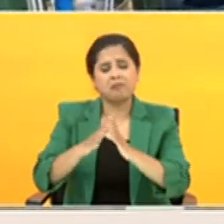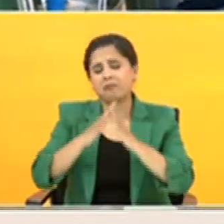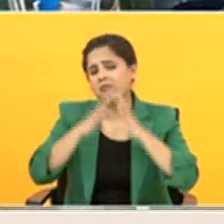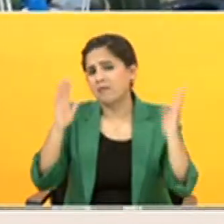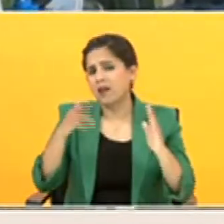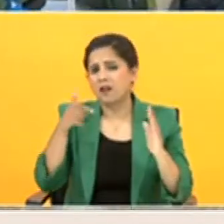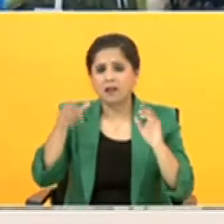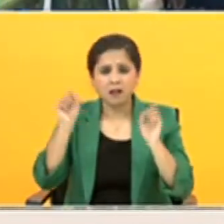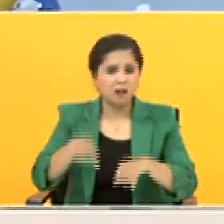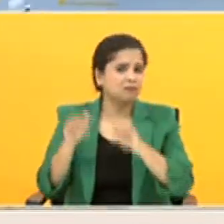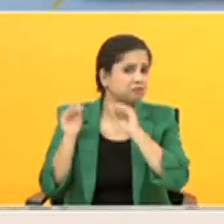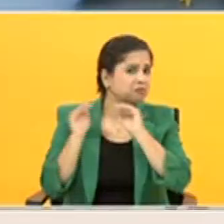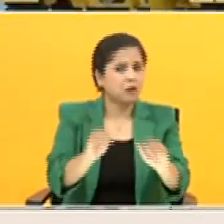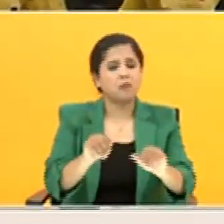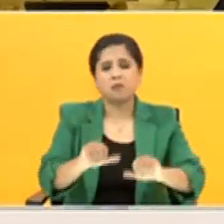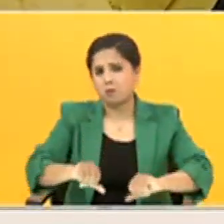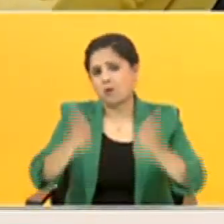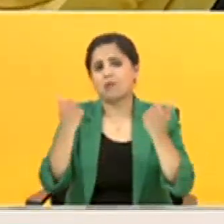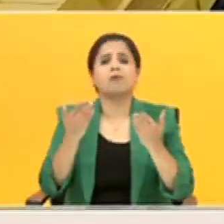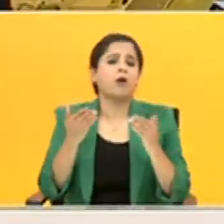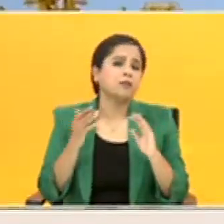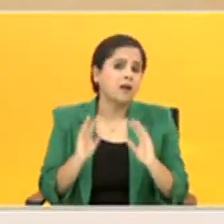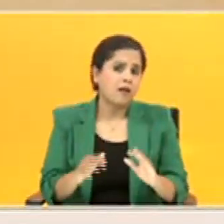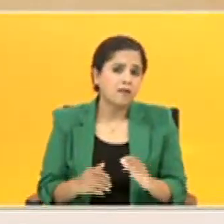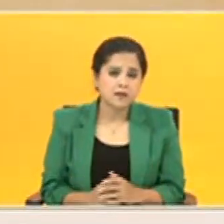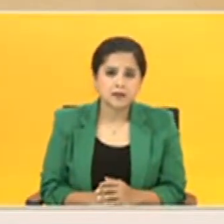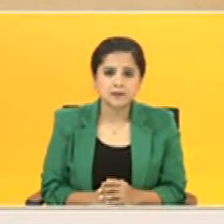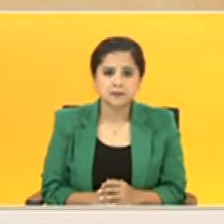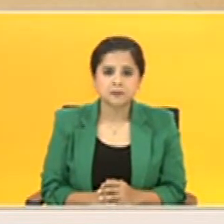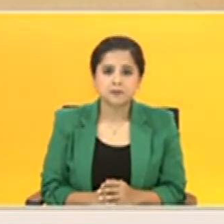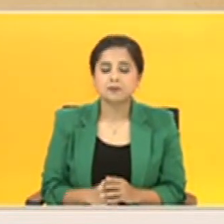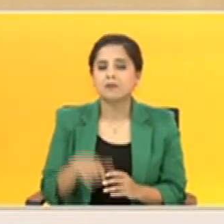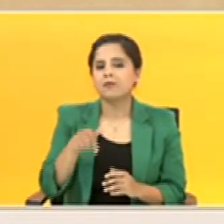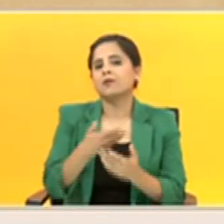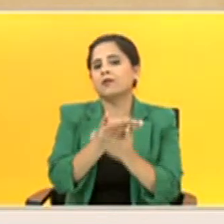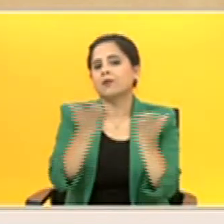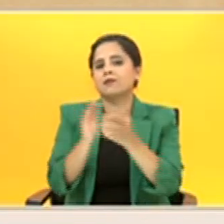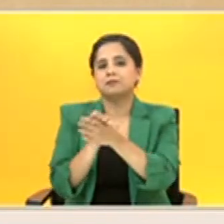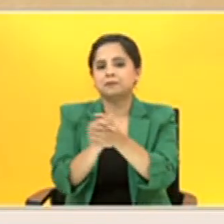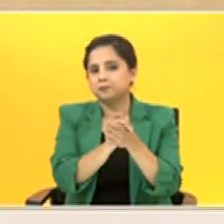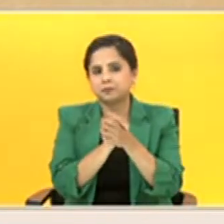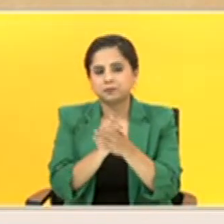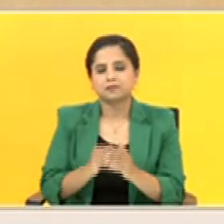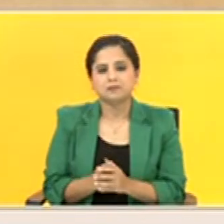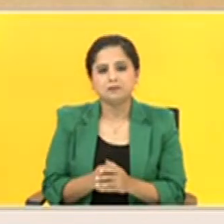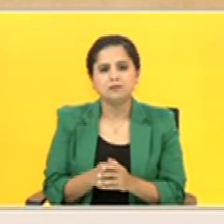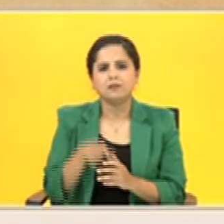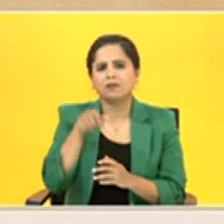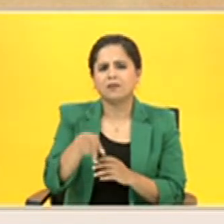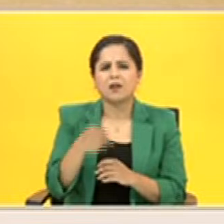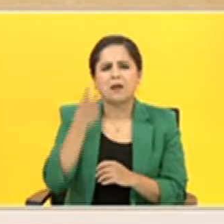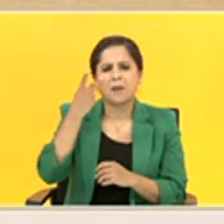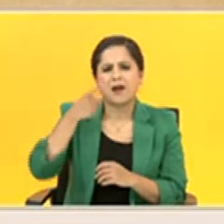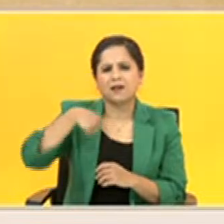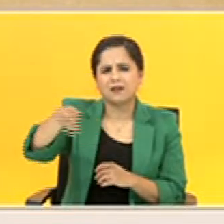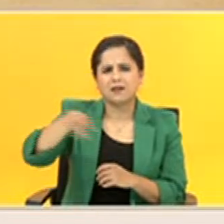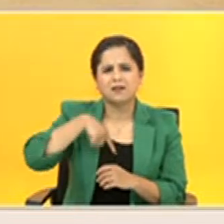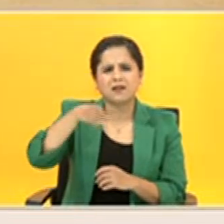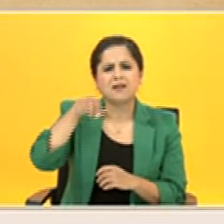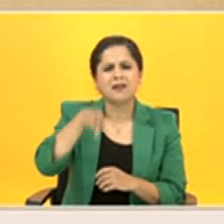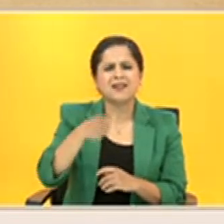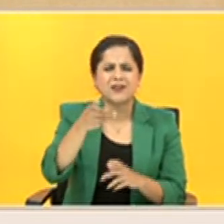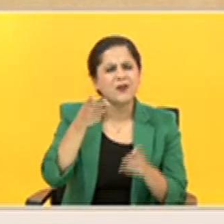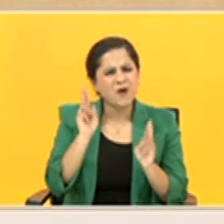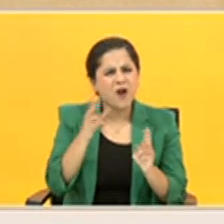योगदान बन सकता है। साथियों, बस से कहीं आना जाना कितनी सामान्य बात